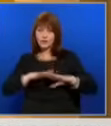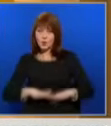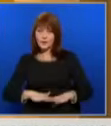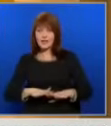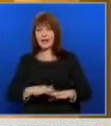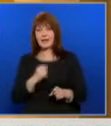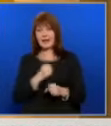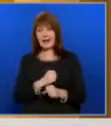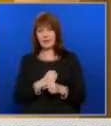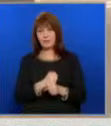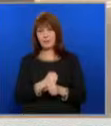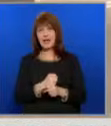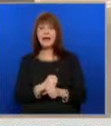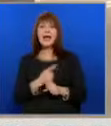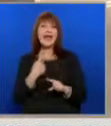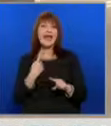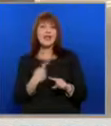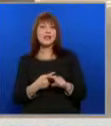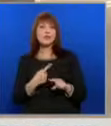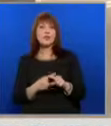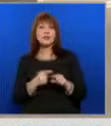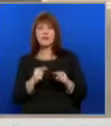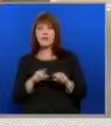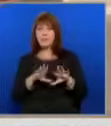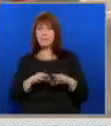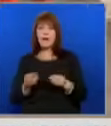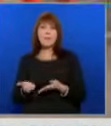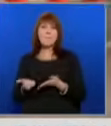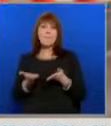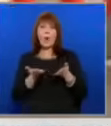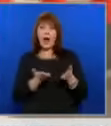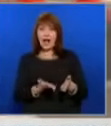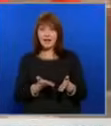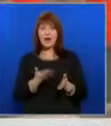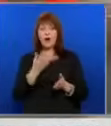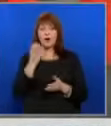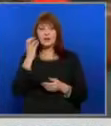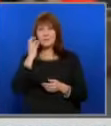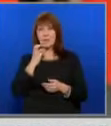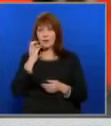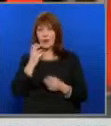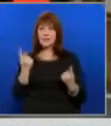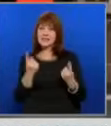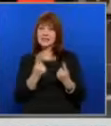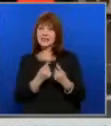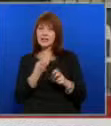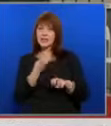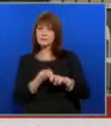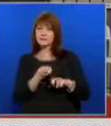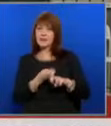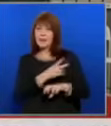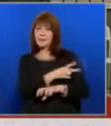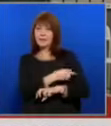на проверките. Здравният министър Христо Хинков днес прие покана от директора на болницата да се срещне с медиците и да